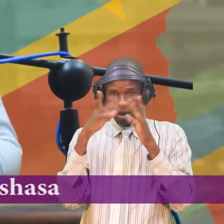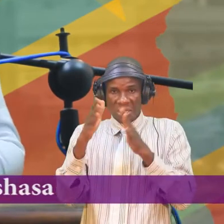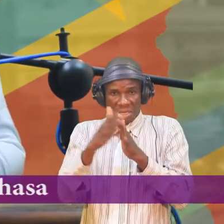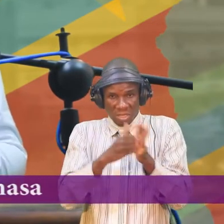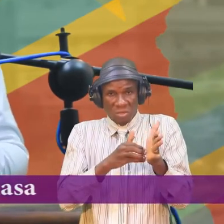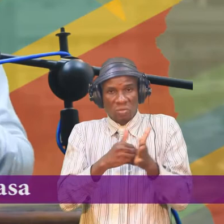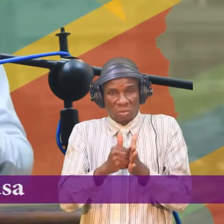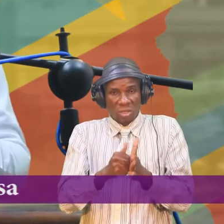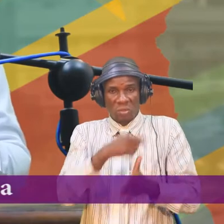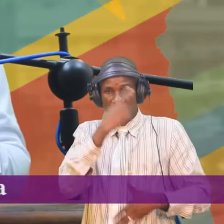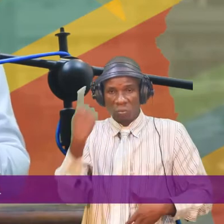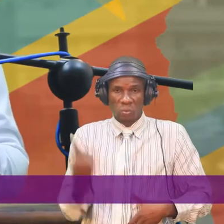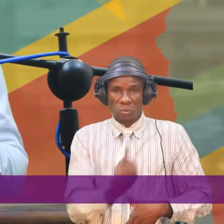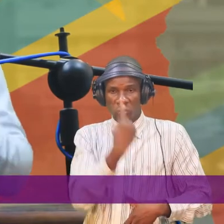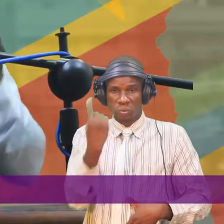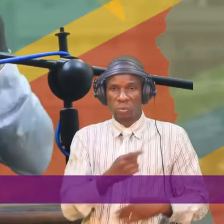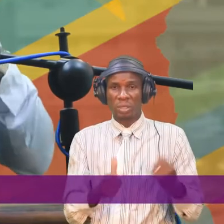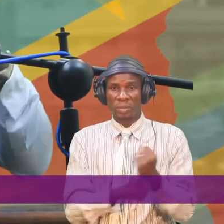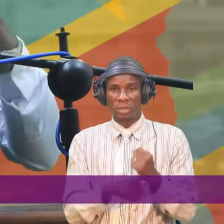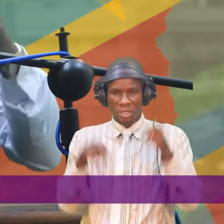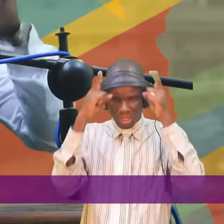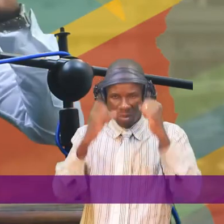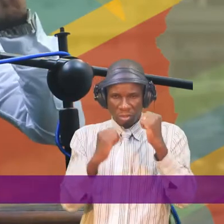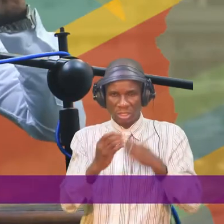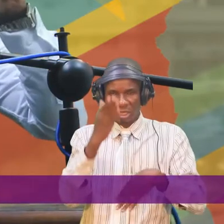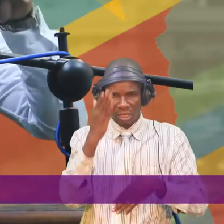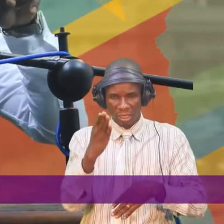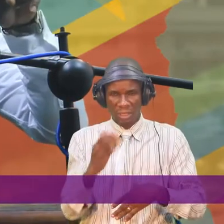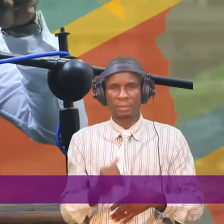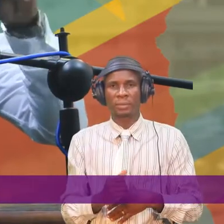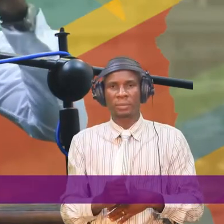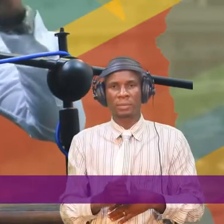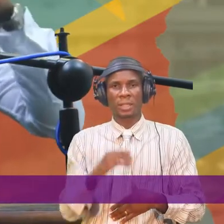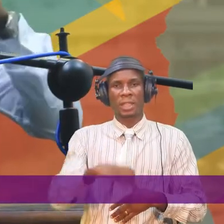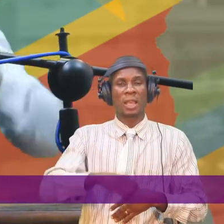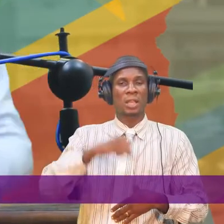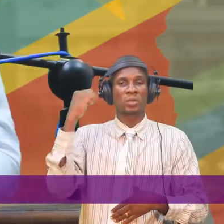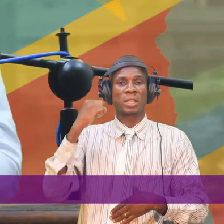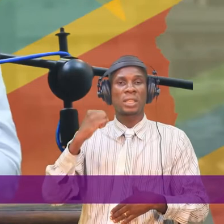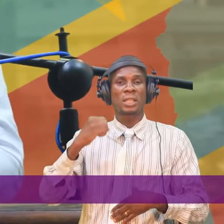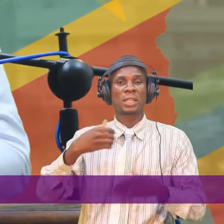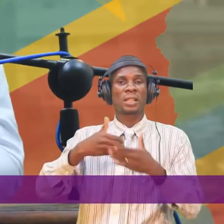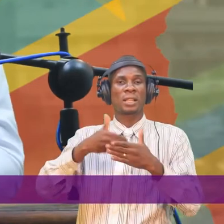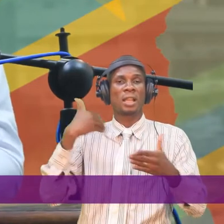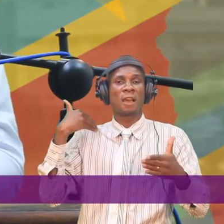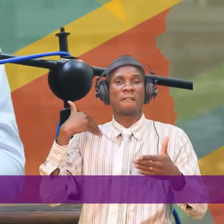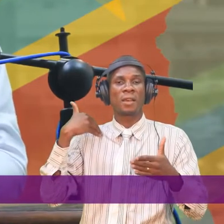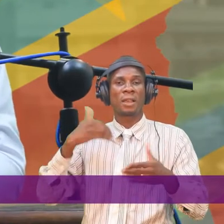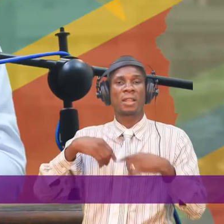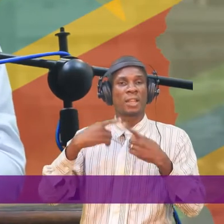matukio mabaya tu. Il a la puissance, anayo uwezo, la puissance qu'il avait au commencement, na ule ule uwezo aliyokuwa nayo wakati